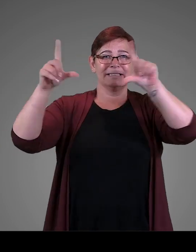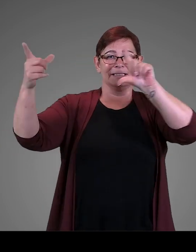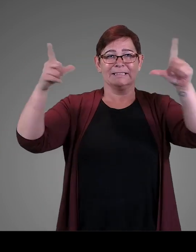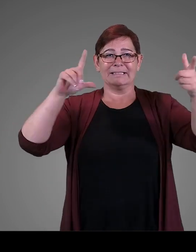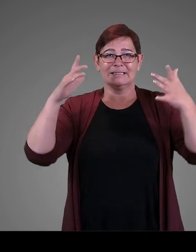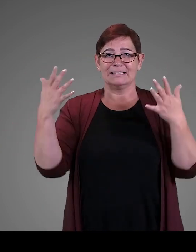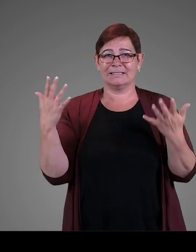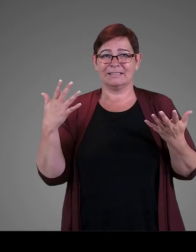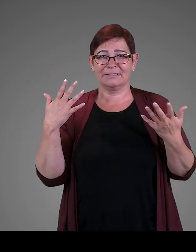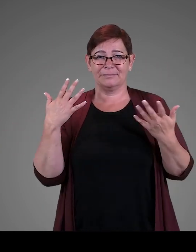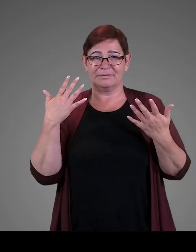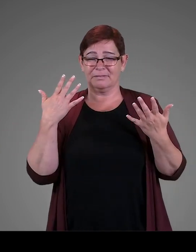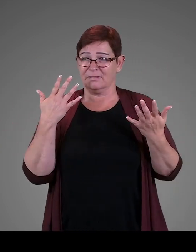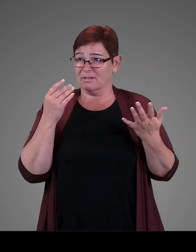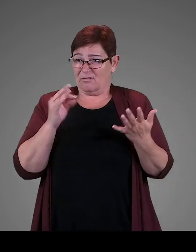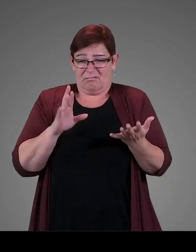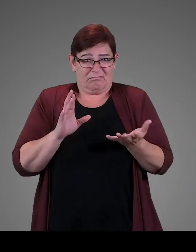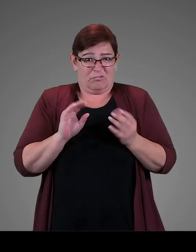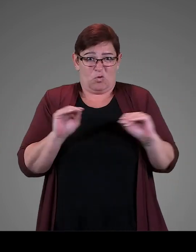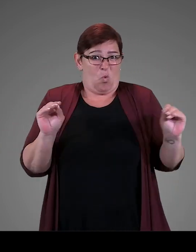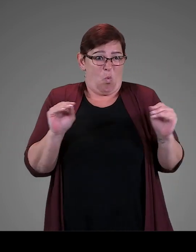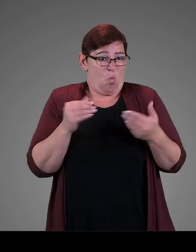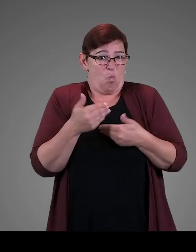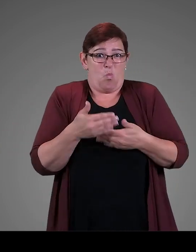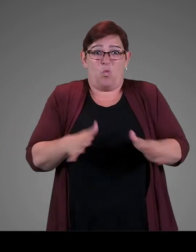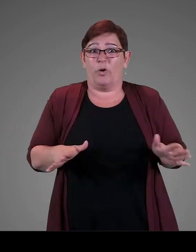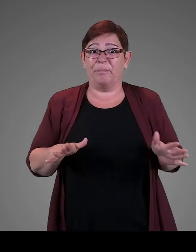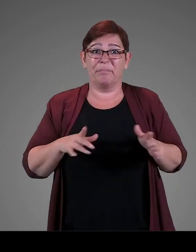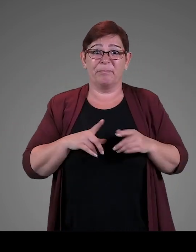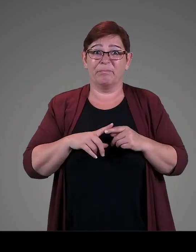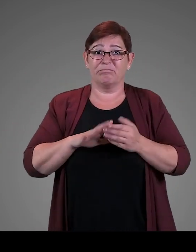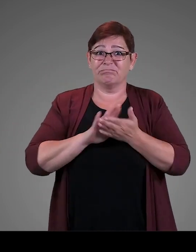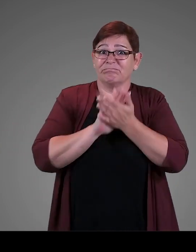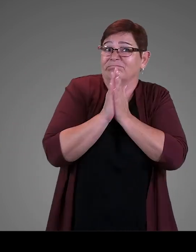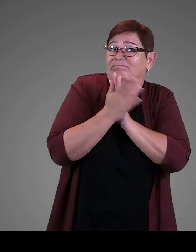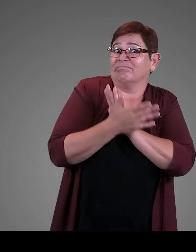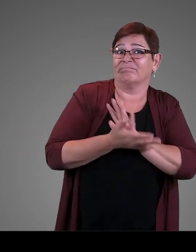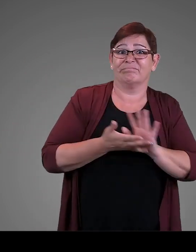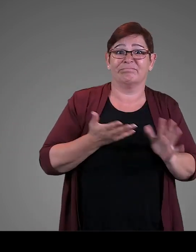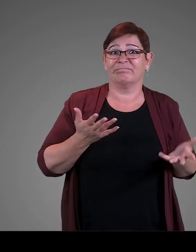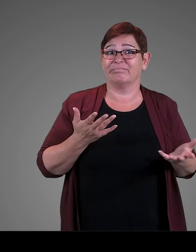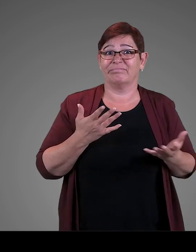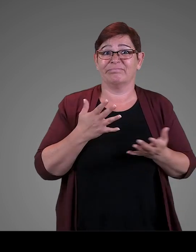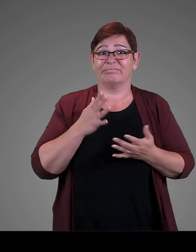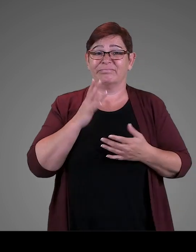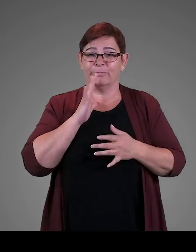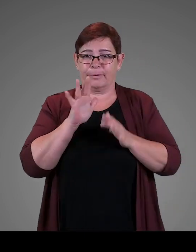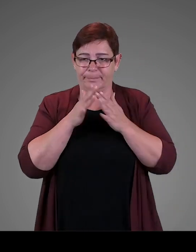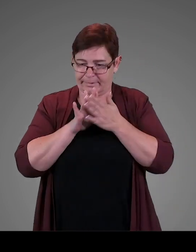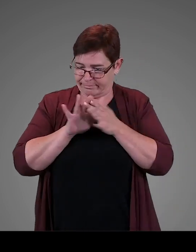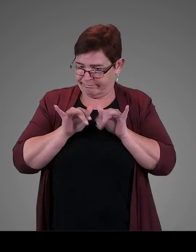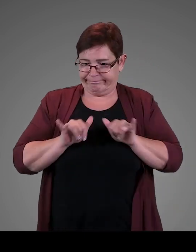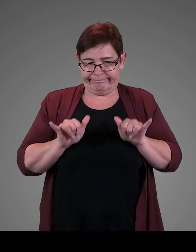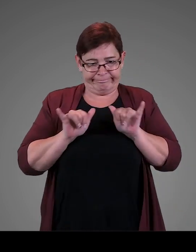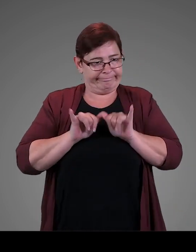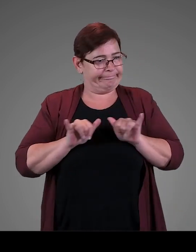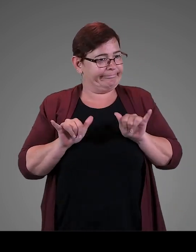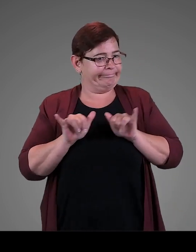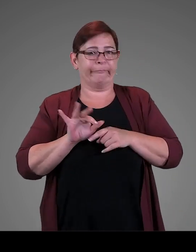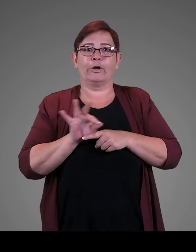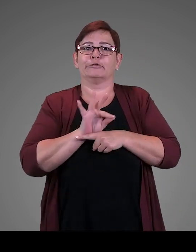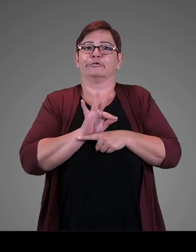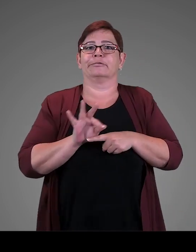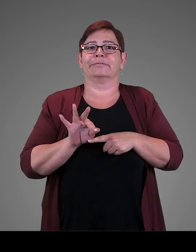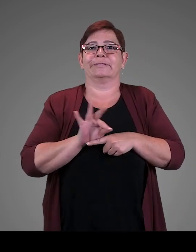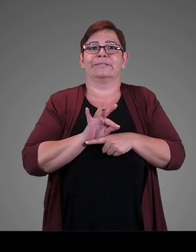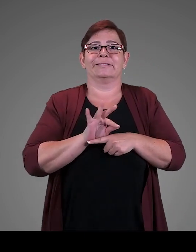devenir. Tu es toujours dans une fonctionnalité imminente. Donc, c'est le regard que je pose